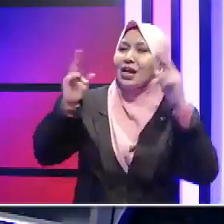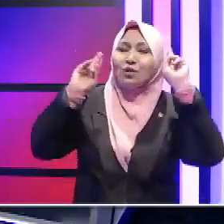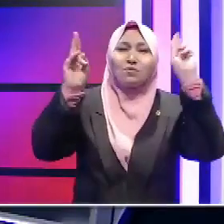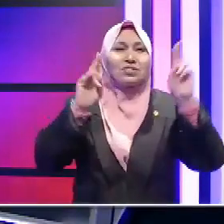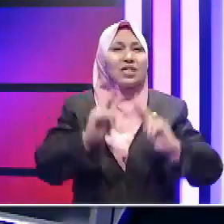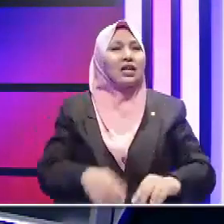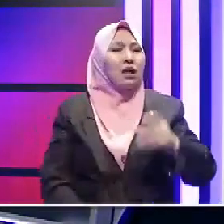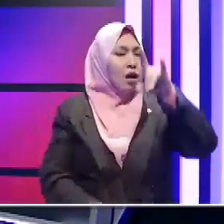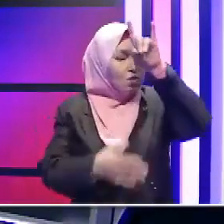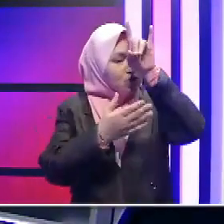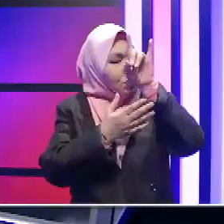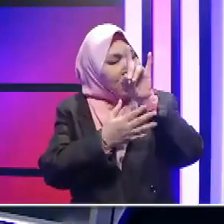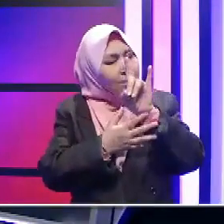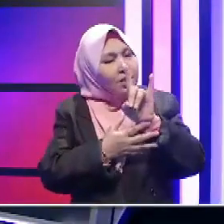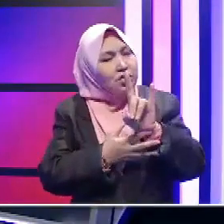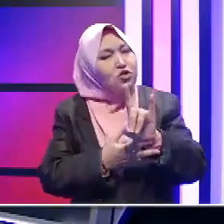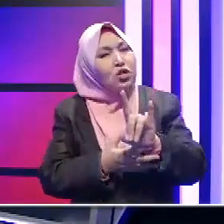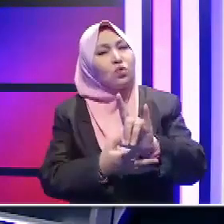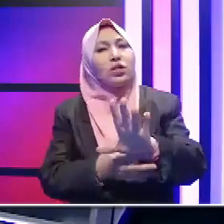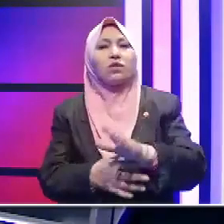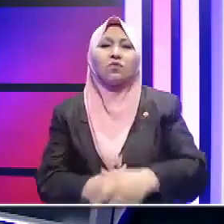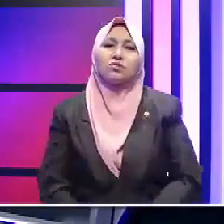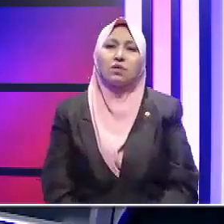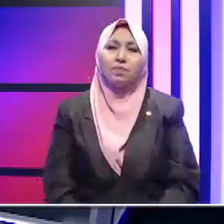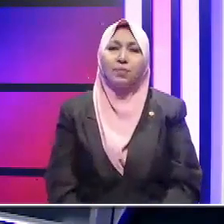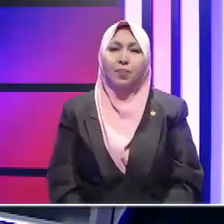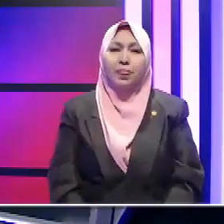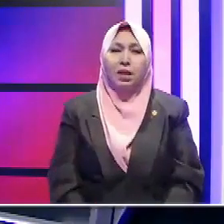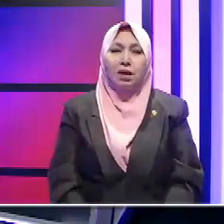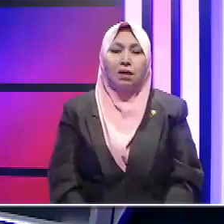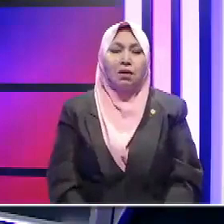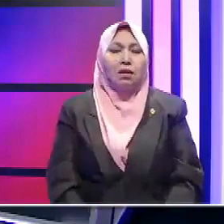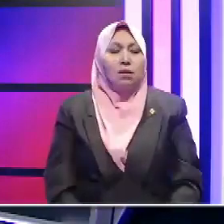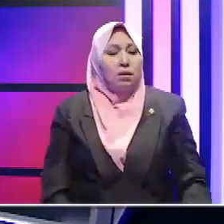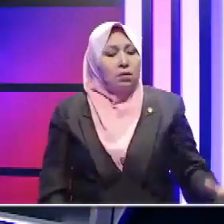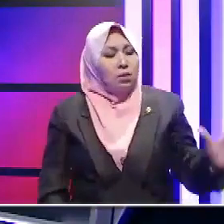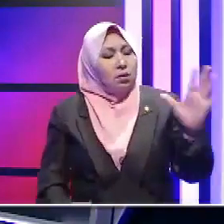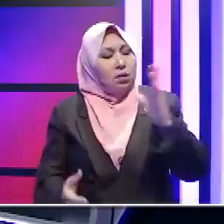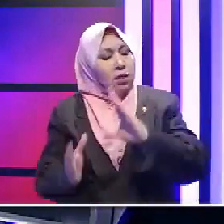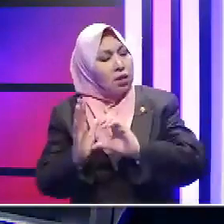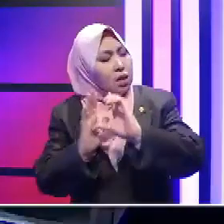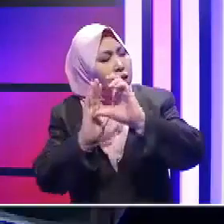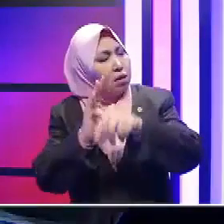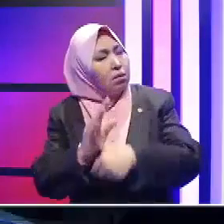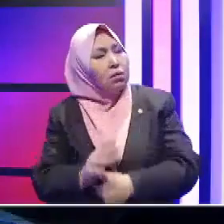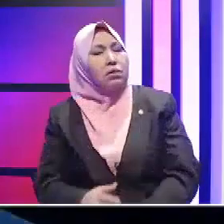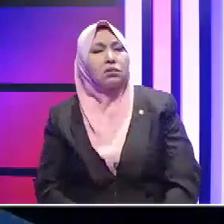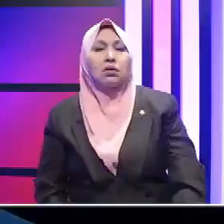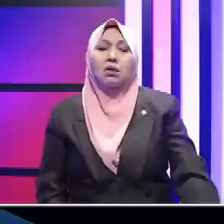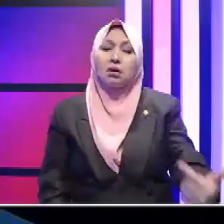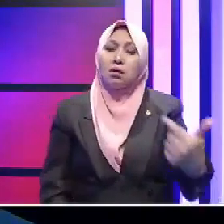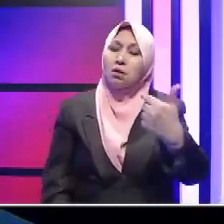howler cukup masyarakat Hai tsumbay